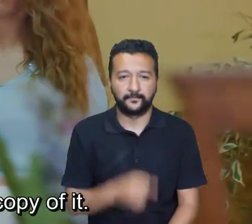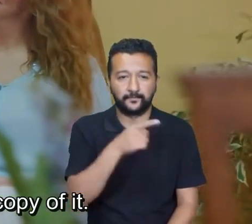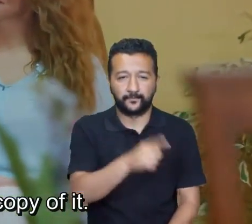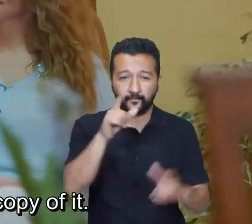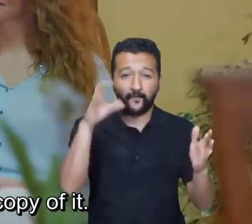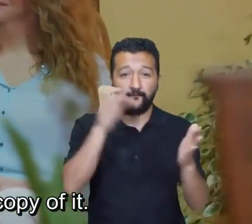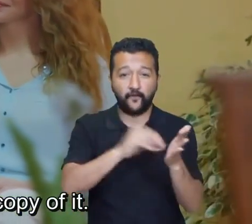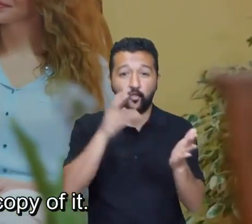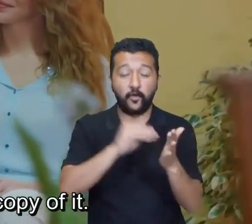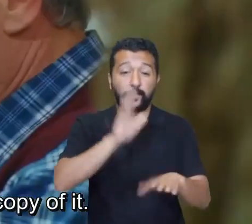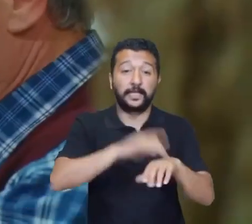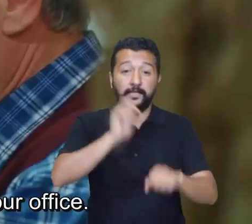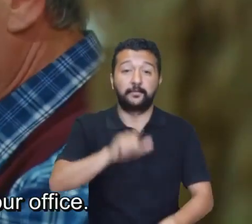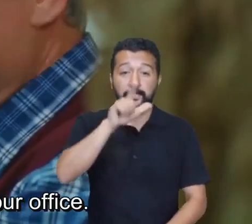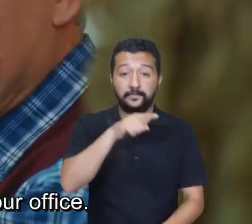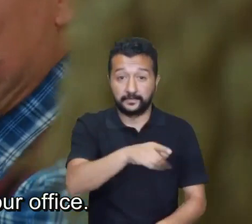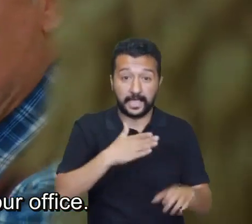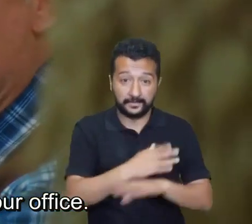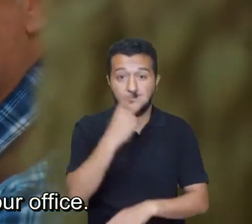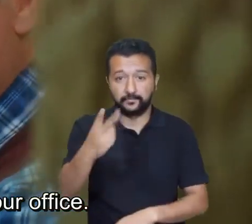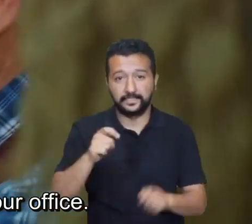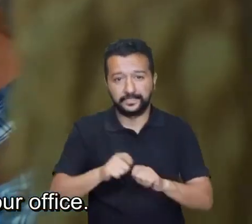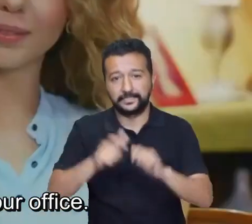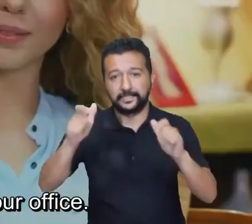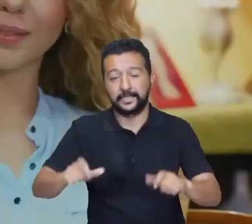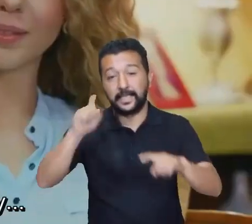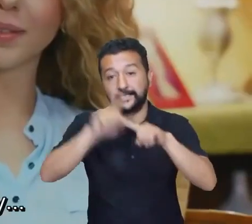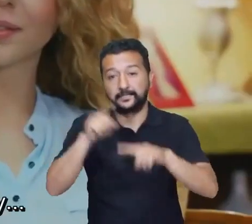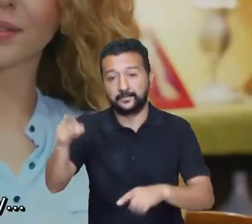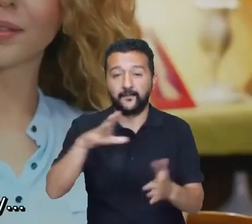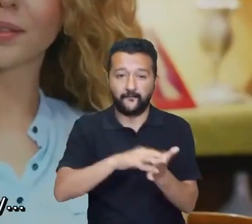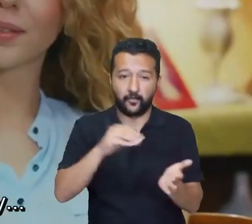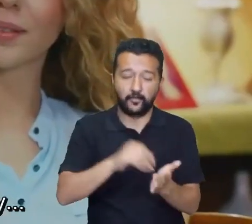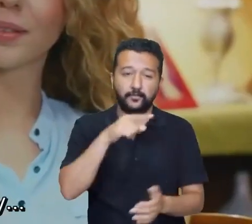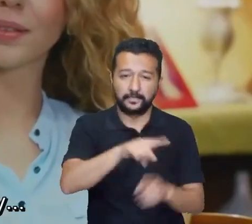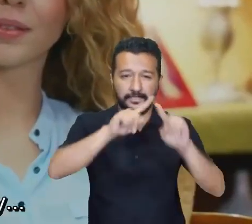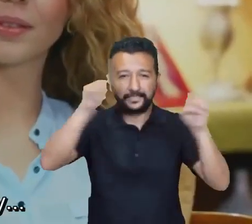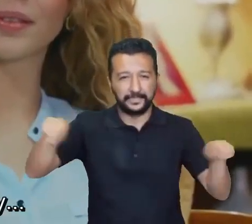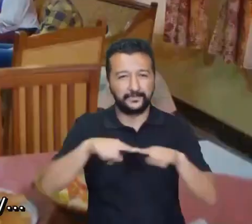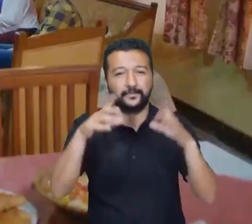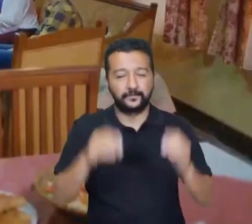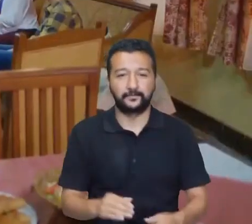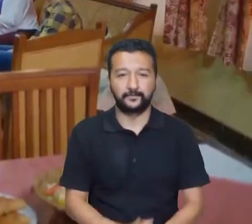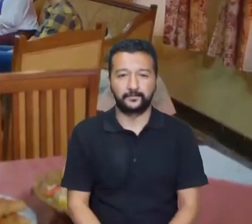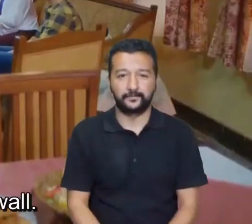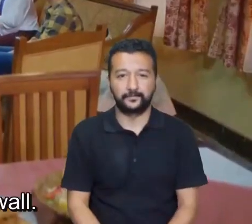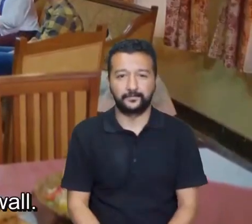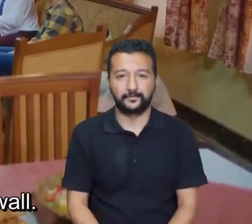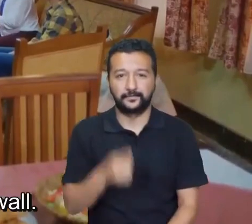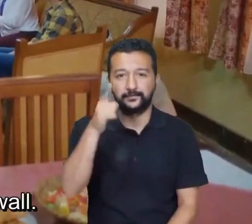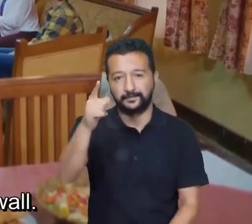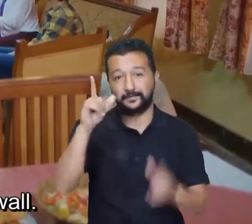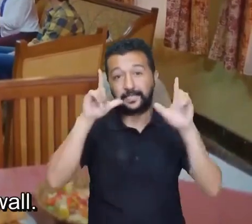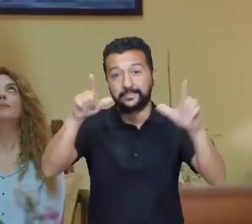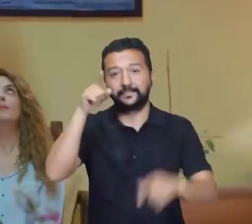Bunun bir fotokopisini çıkarmak lazım. Aslını senin büroya asarız. Fotokopisini de çerçeveletip şu